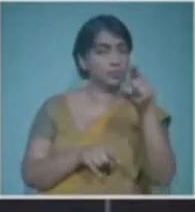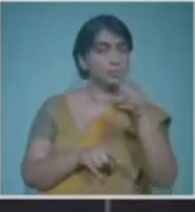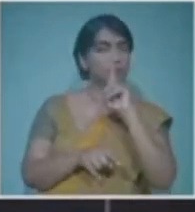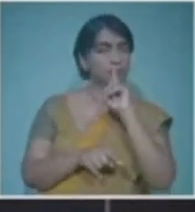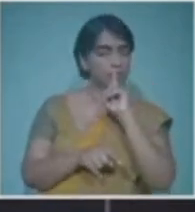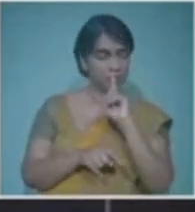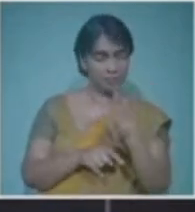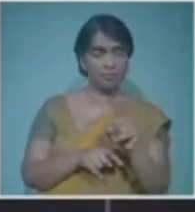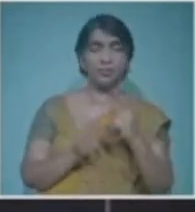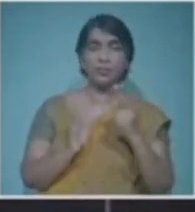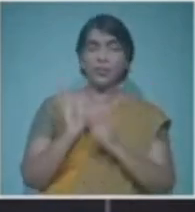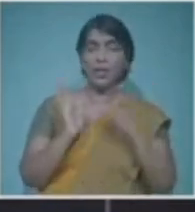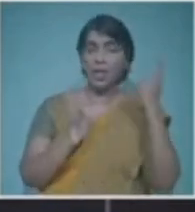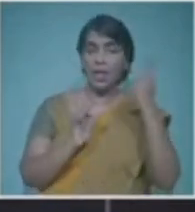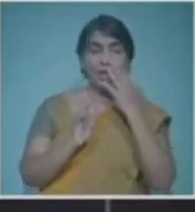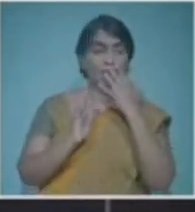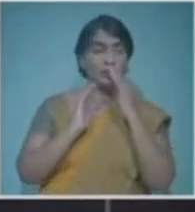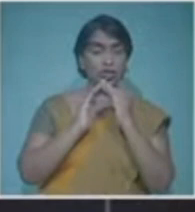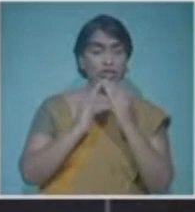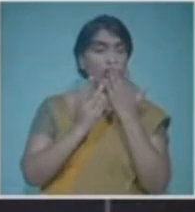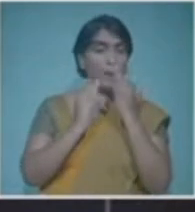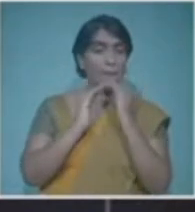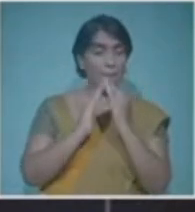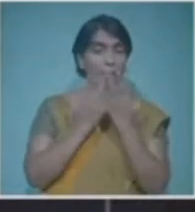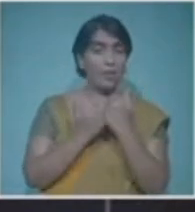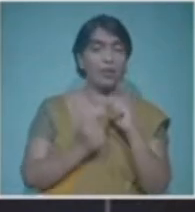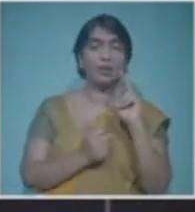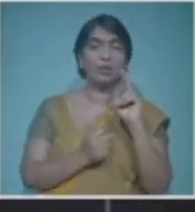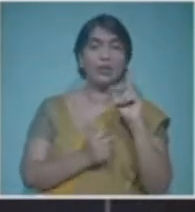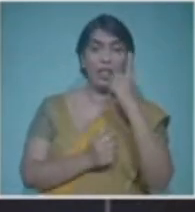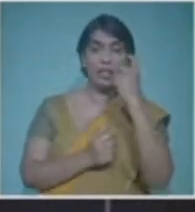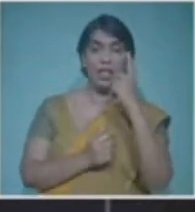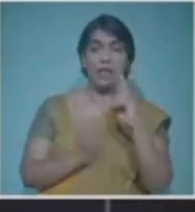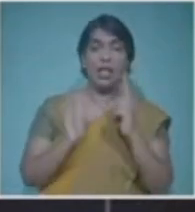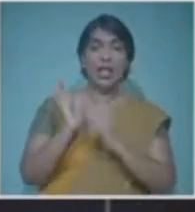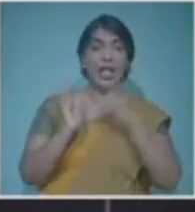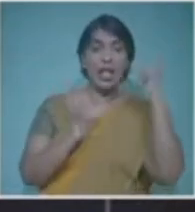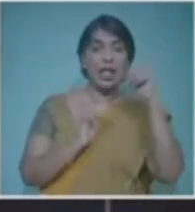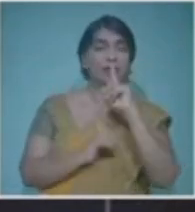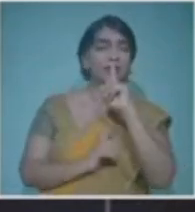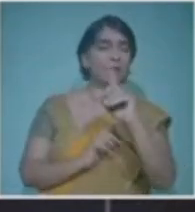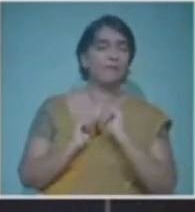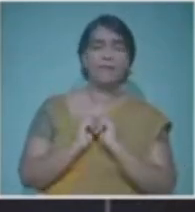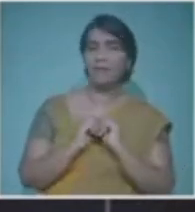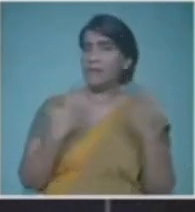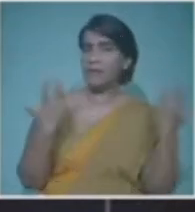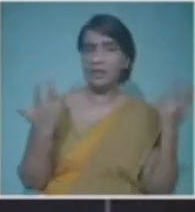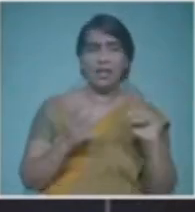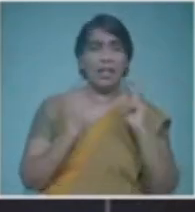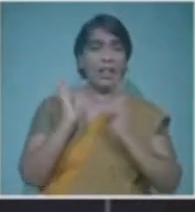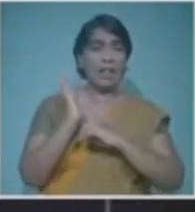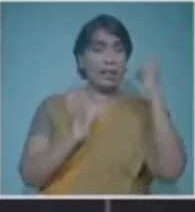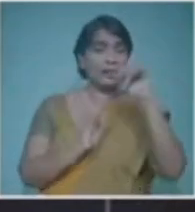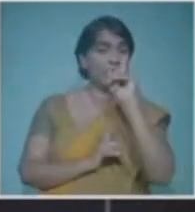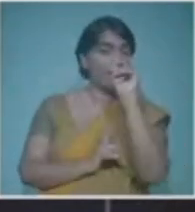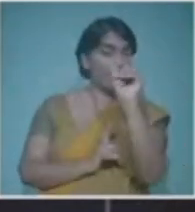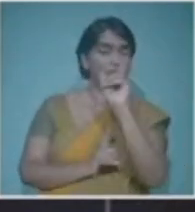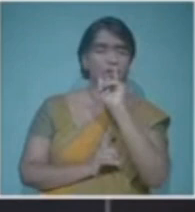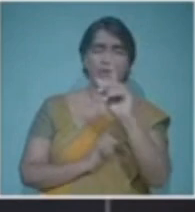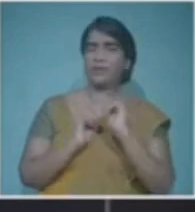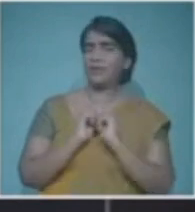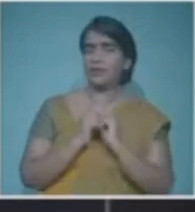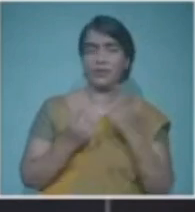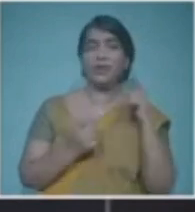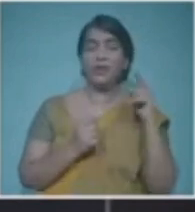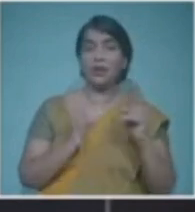කිව්ව ජාතික පාසල් 1000ක් කිරීමේ මේ ජාතික කියලා නම දැමීමේ වැඩක් නැහැ. ජාතික කියන නම දැමීමේ වැඩක් නැහැ.